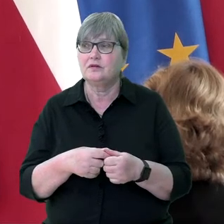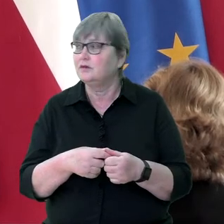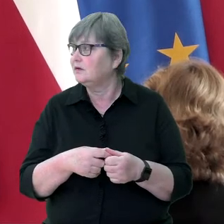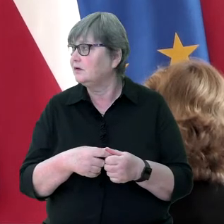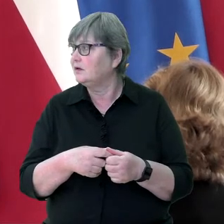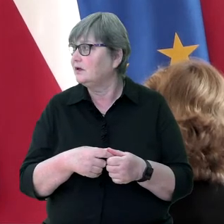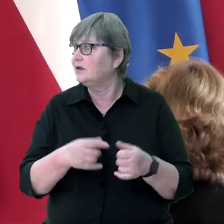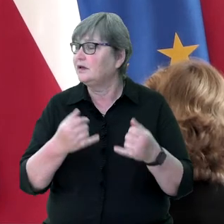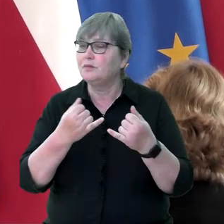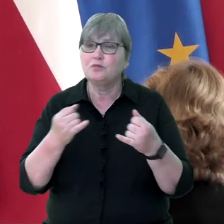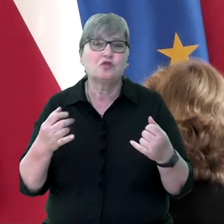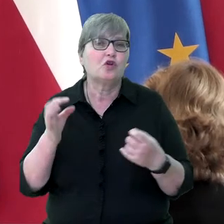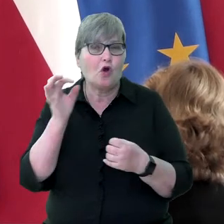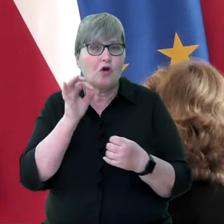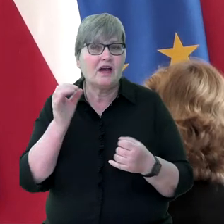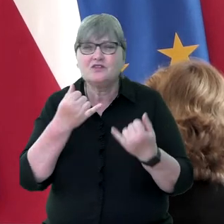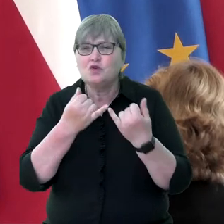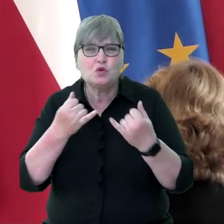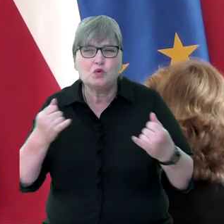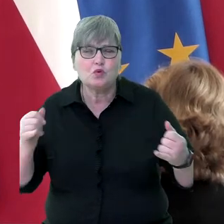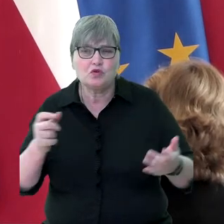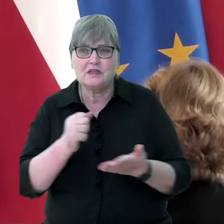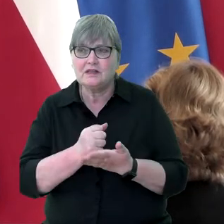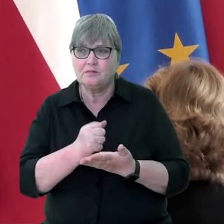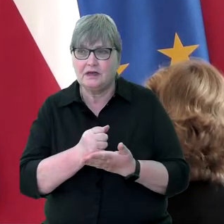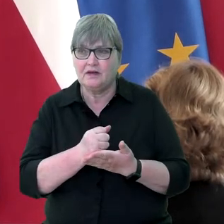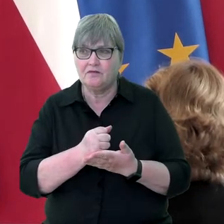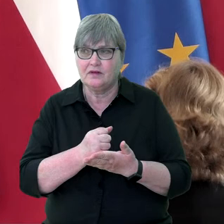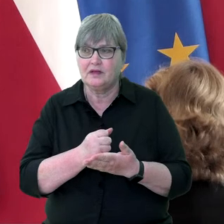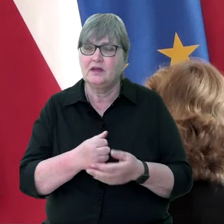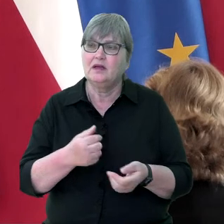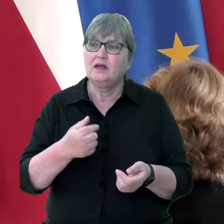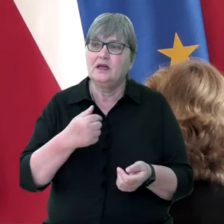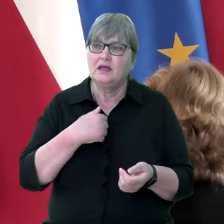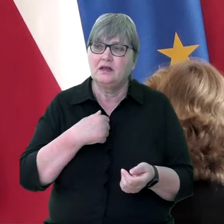różnych okoliczności Krajowa Szkoła